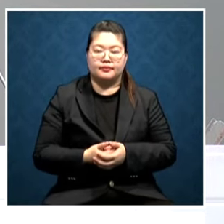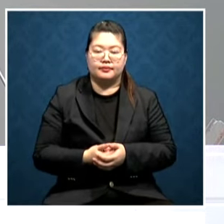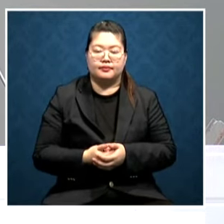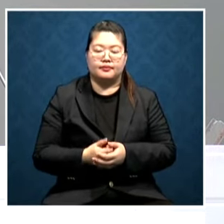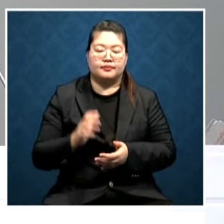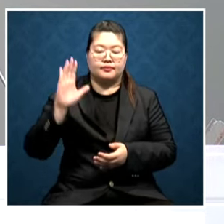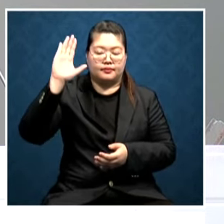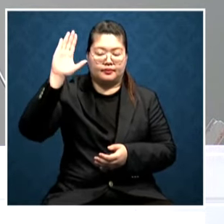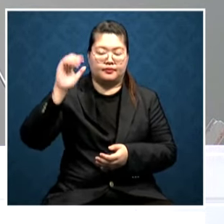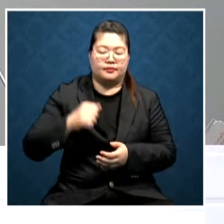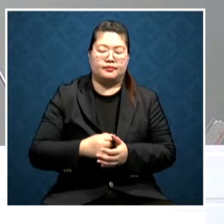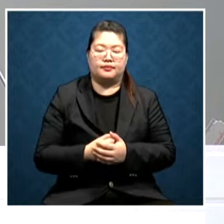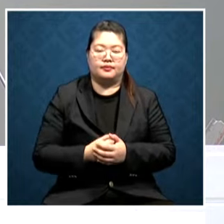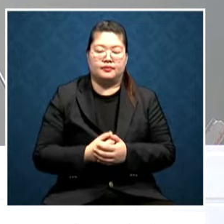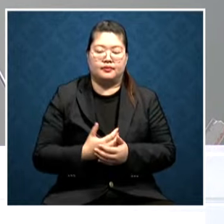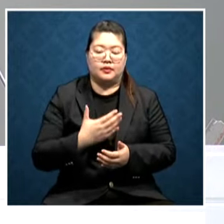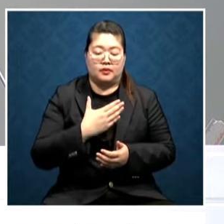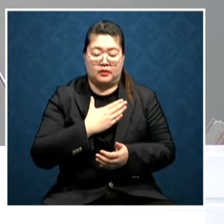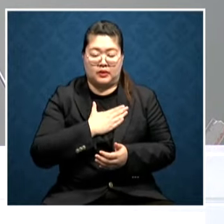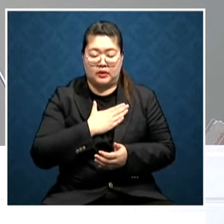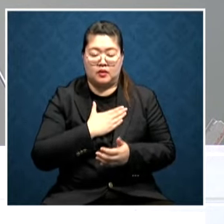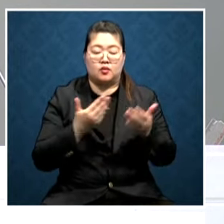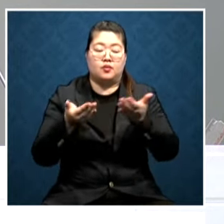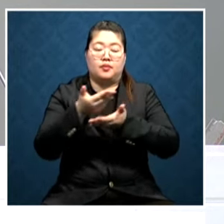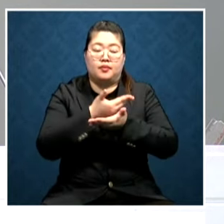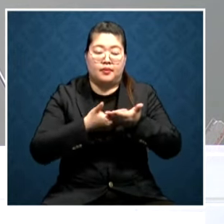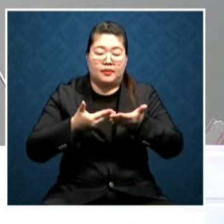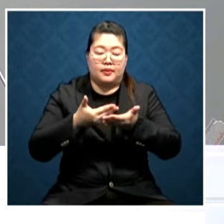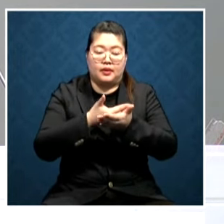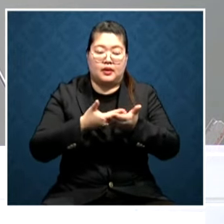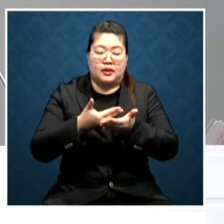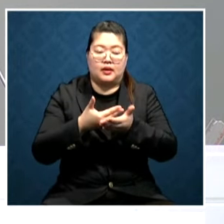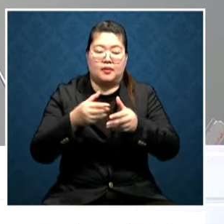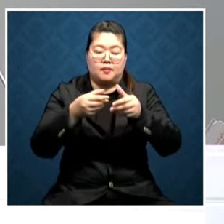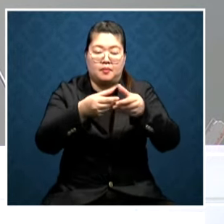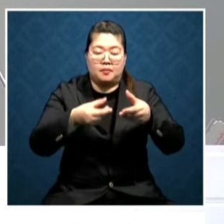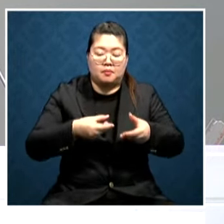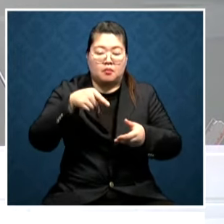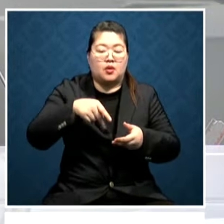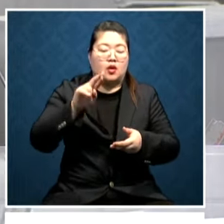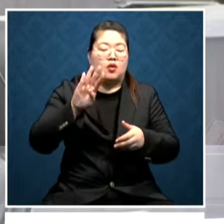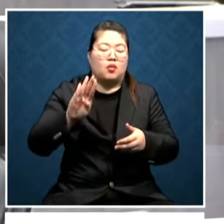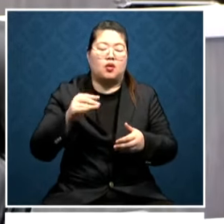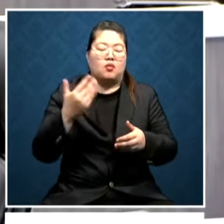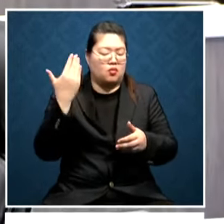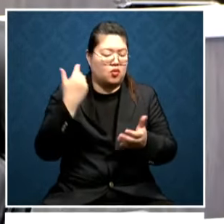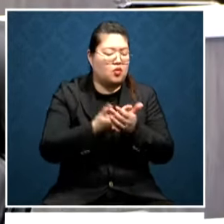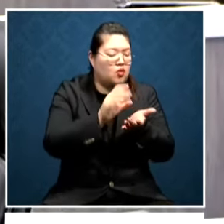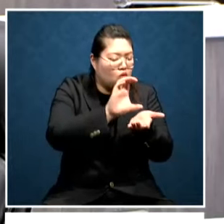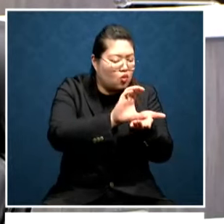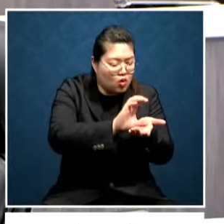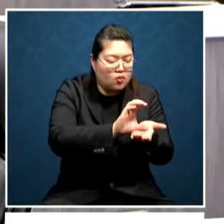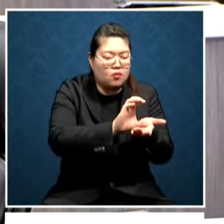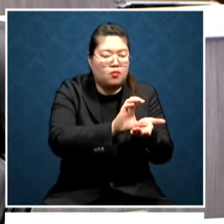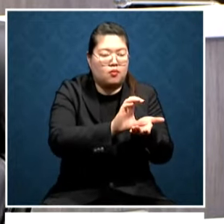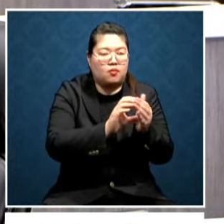ประธานครับ เราเองก็ได้พิจารณาร่างพระราชบัญญัตินะครับตั้งแต่งบประมาณรายจ่ายเพิ่มเติมนะครับแล้วก็เรื่องของร่างพ